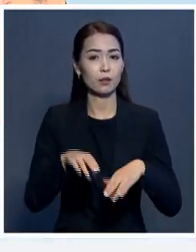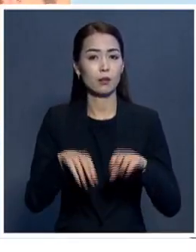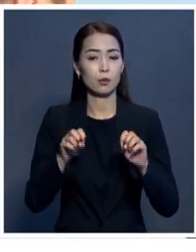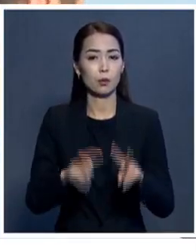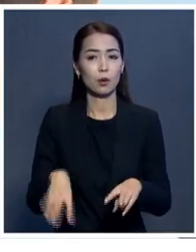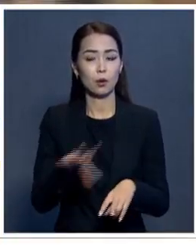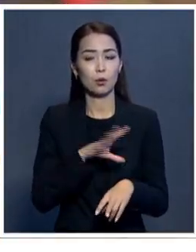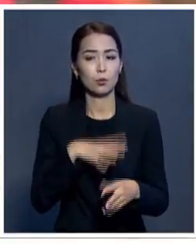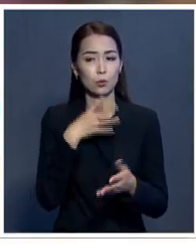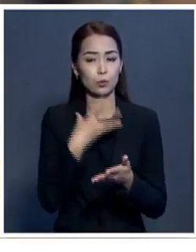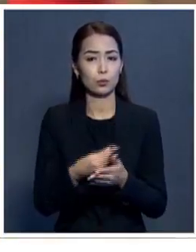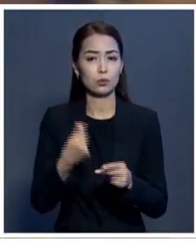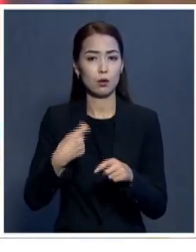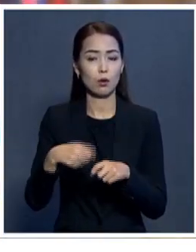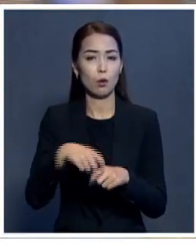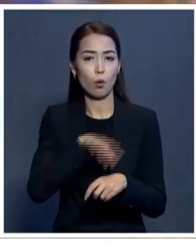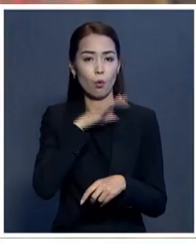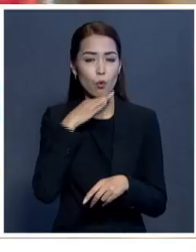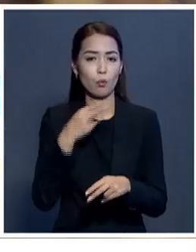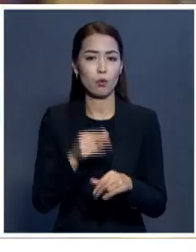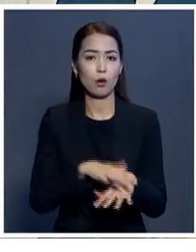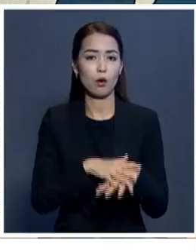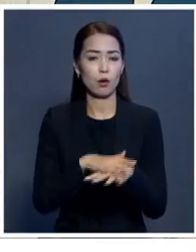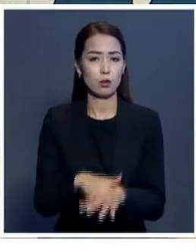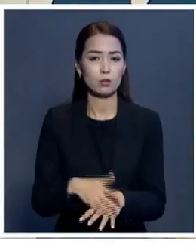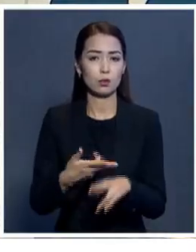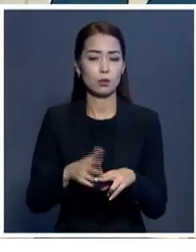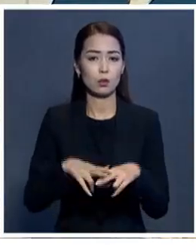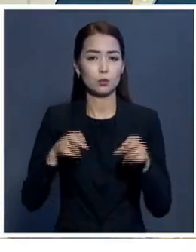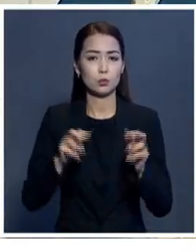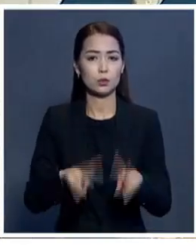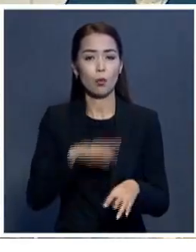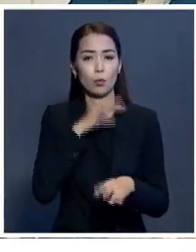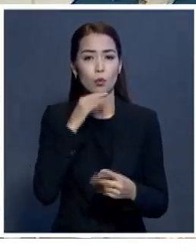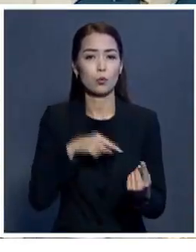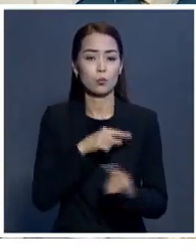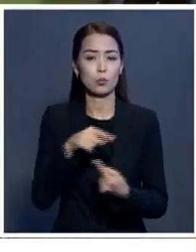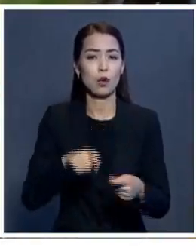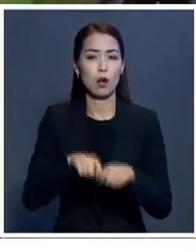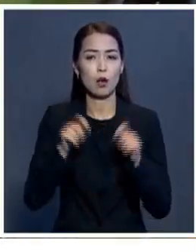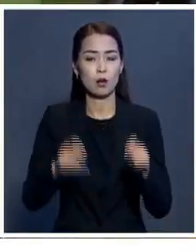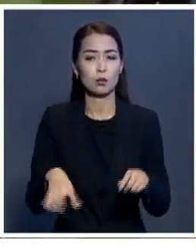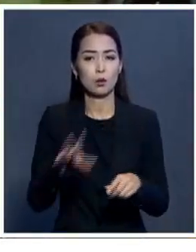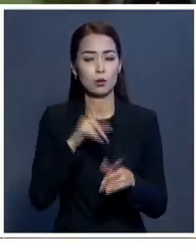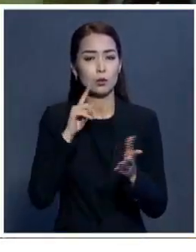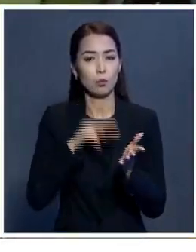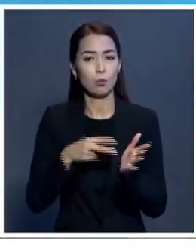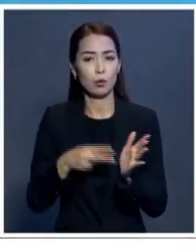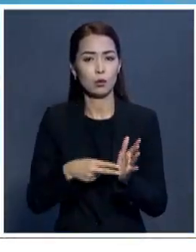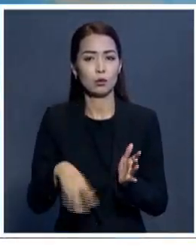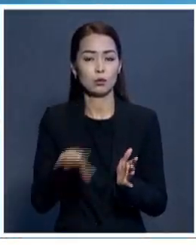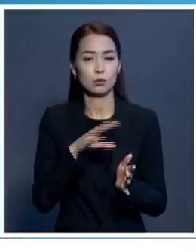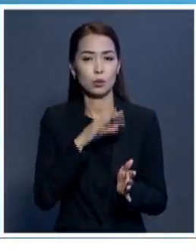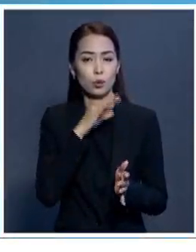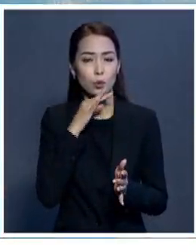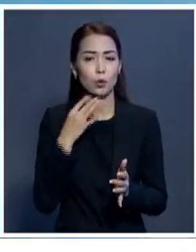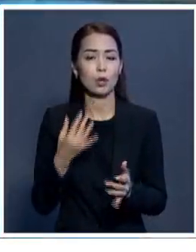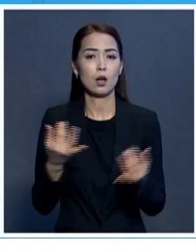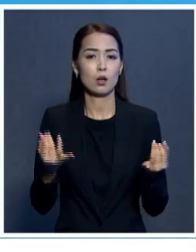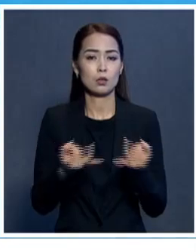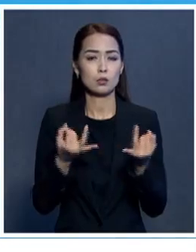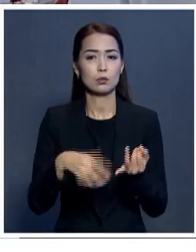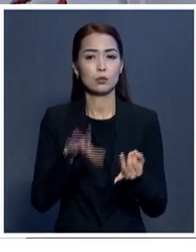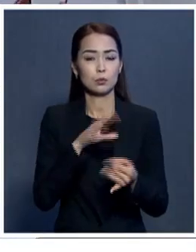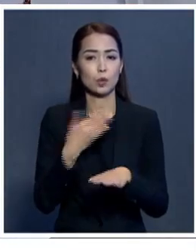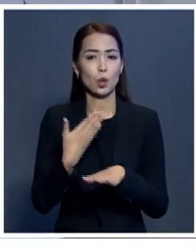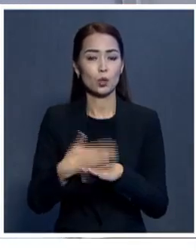отыр, өйткені қаржыландыруға қол жеткізу қиын. Шағын және орта бизнес өкілдері несиенің күрделі шарттарына шырмалуда. Қит етсе кепілге мүлік сұрайды,